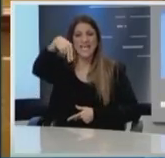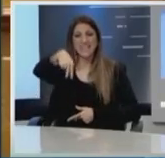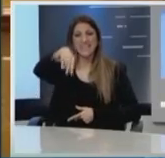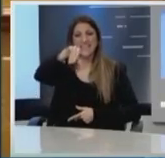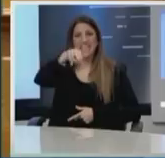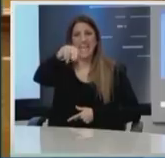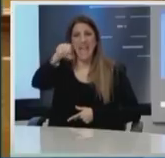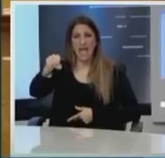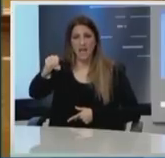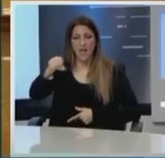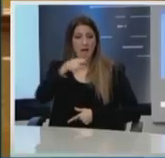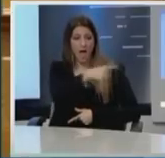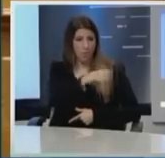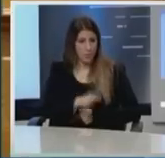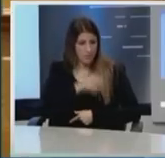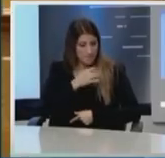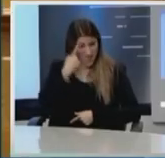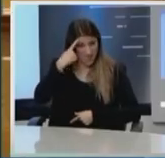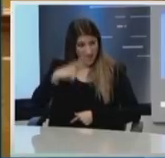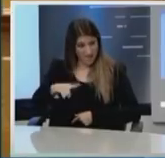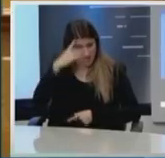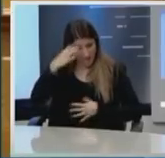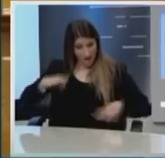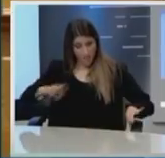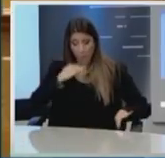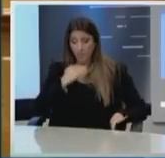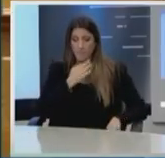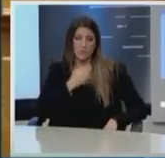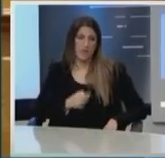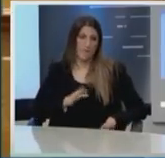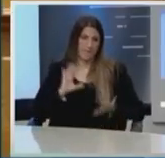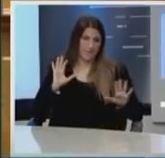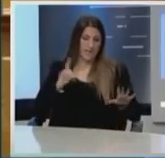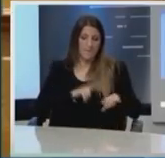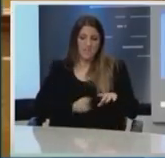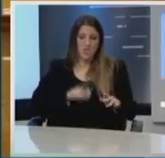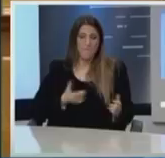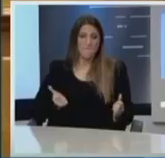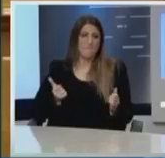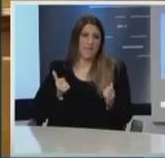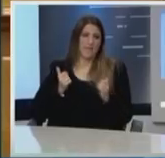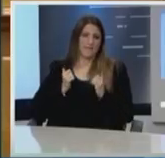δεν μπορεί να πει ότι δεν ήξερε. Απλώς στριμωχτήκαν τα πράγματα τώρα.